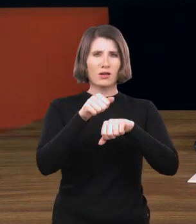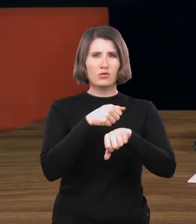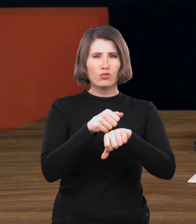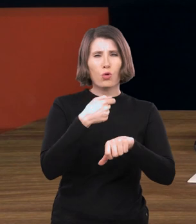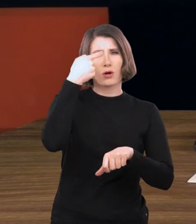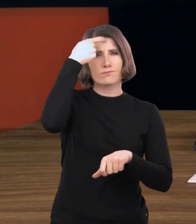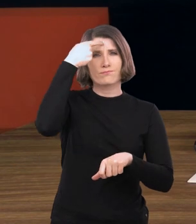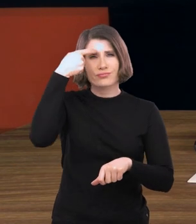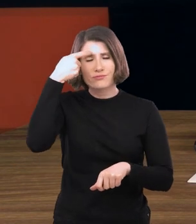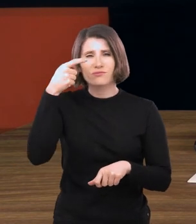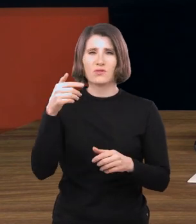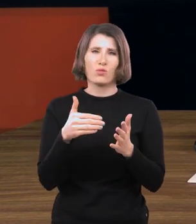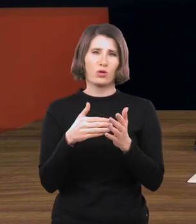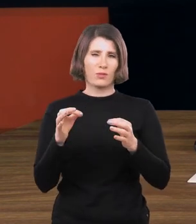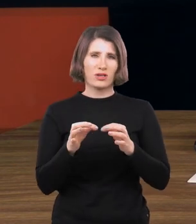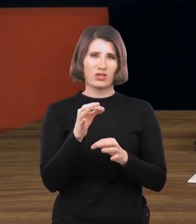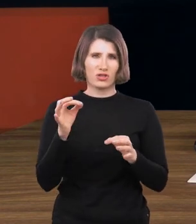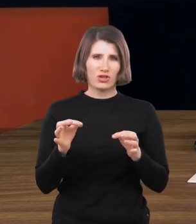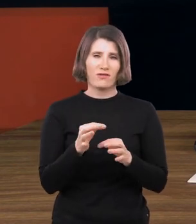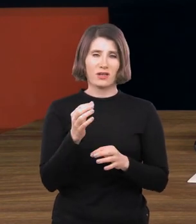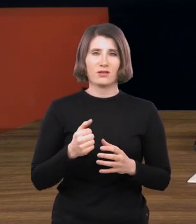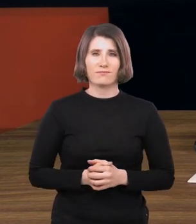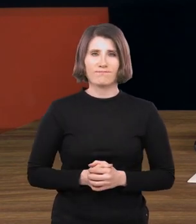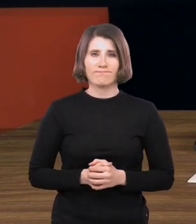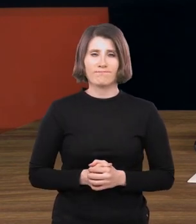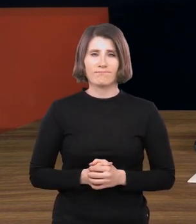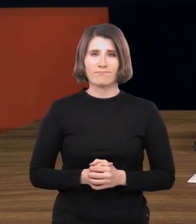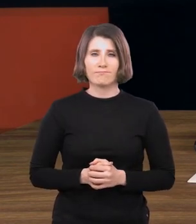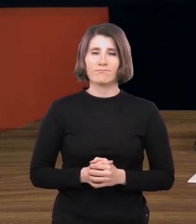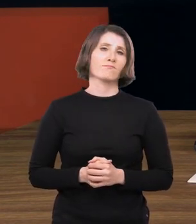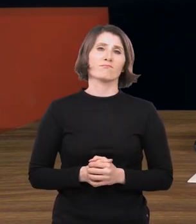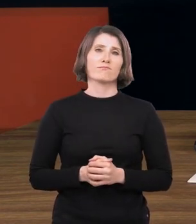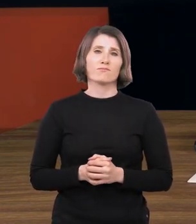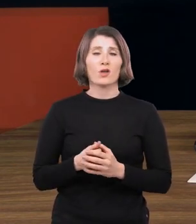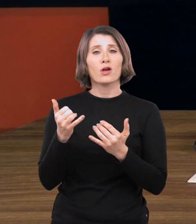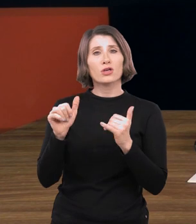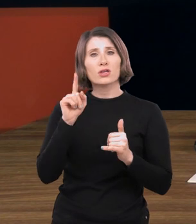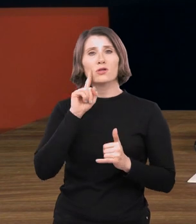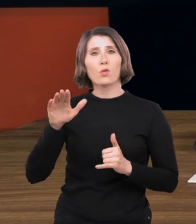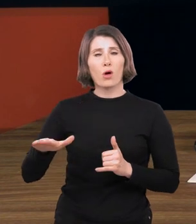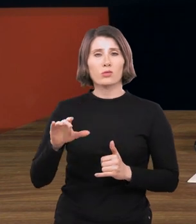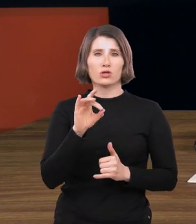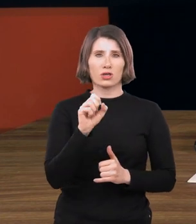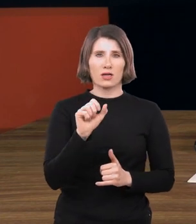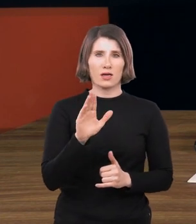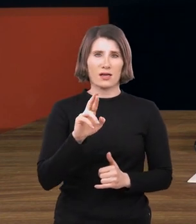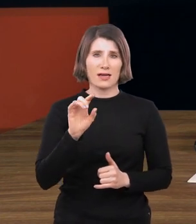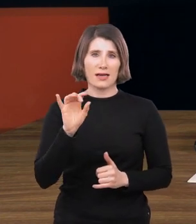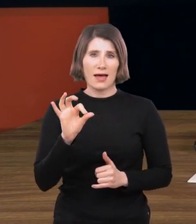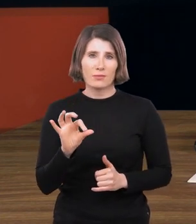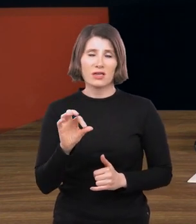sposób, że trzeba ją zszywać. Gabryś, drugi 13-latek,